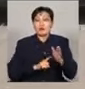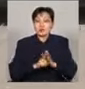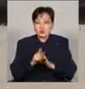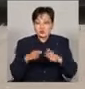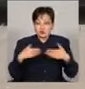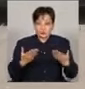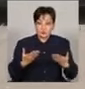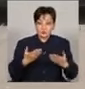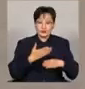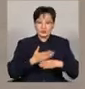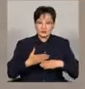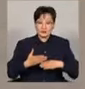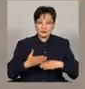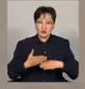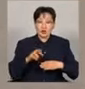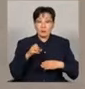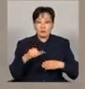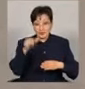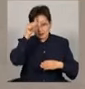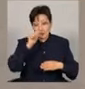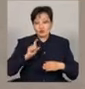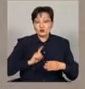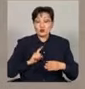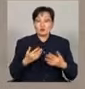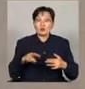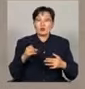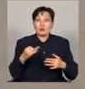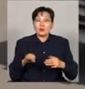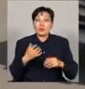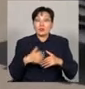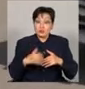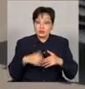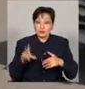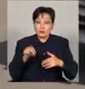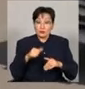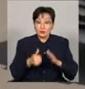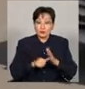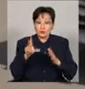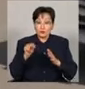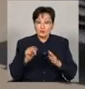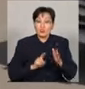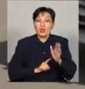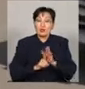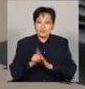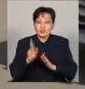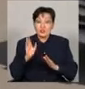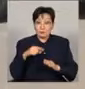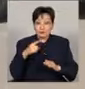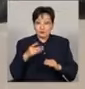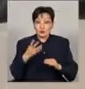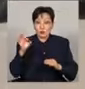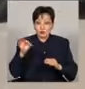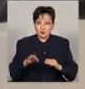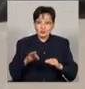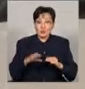жоқ. Одан кейін майды күттік. Міне уже майдың бүгін ортасы болды. 16 күні басталады деп айтқан. Негізінде